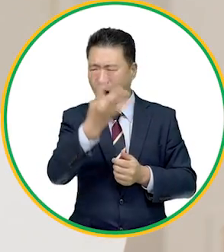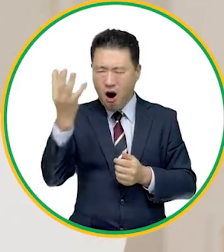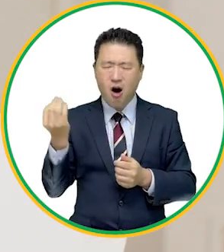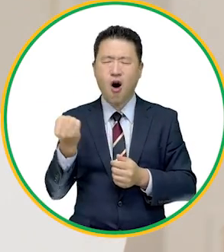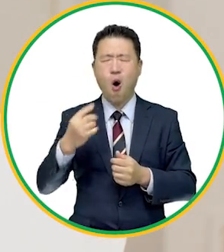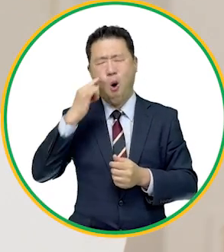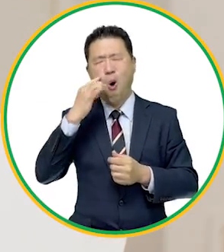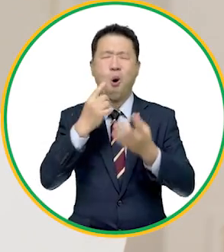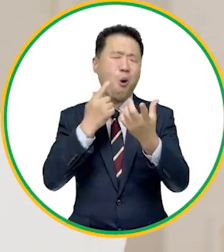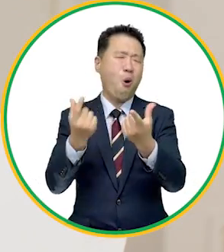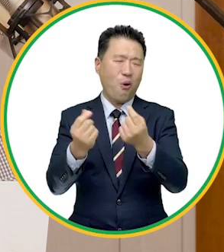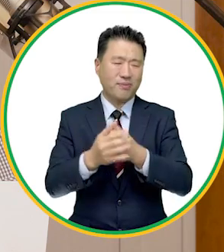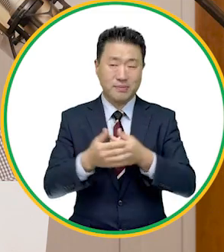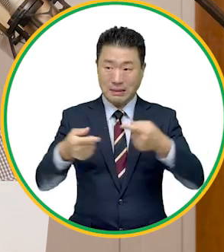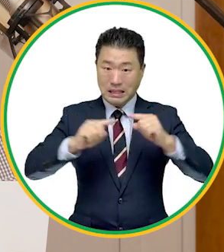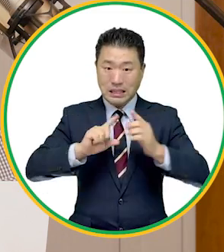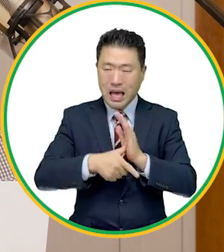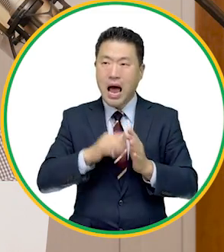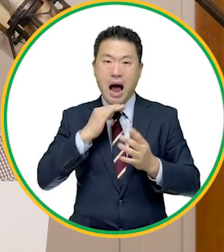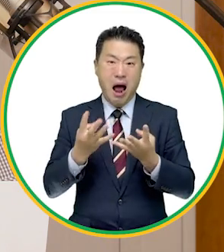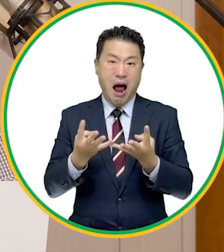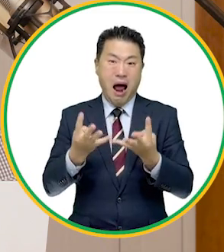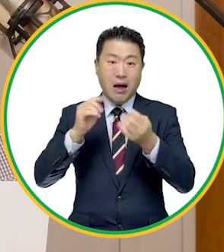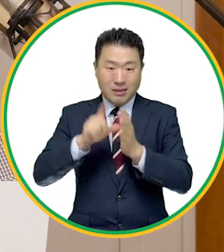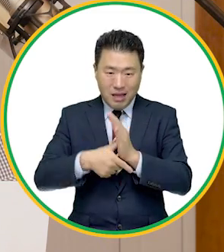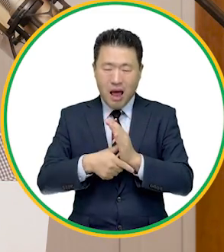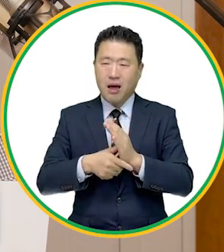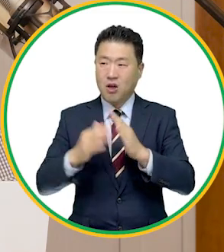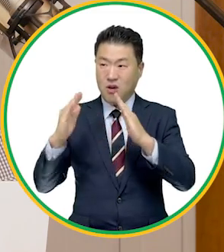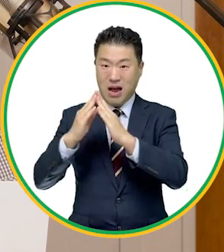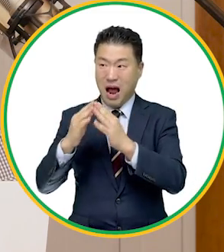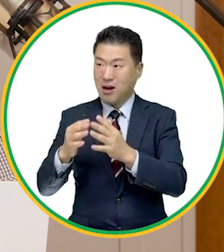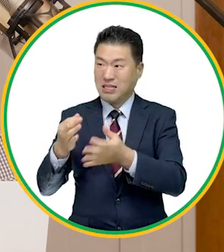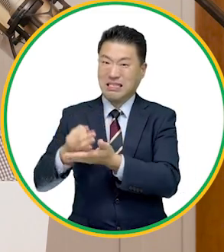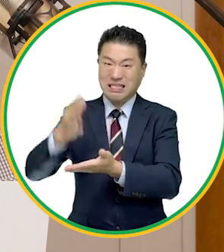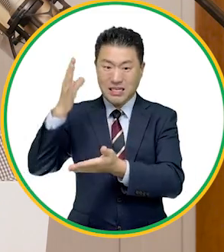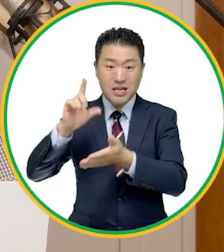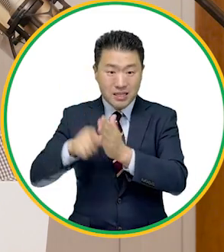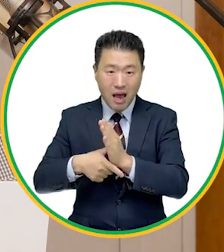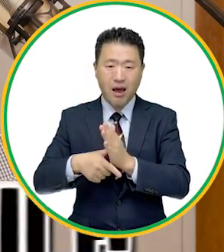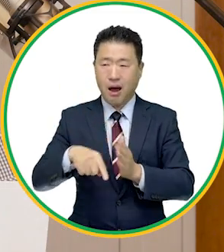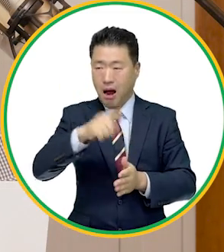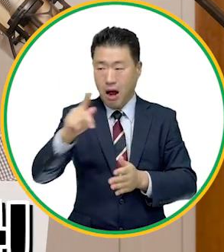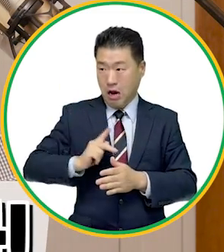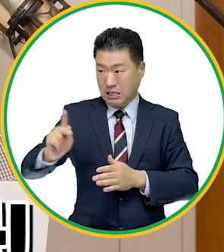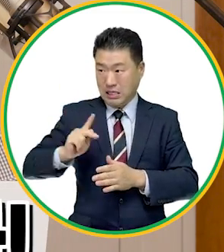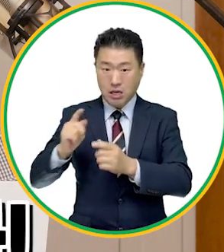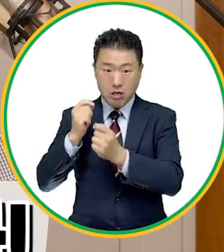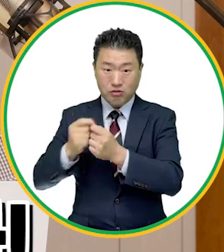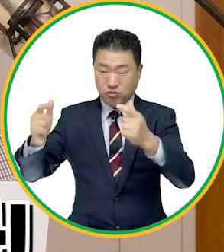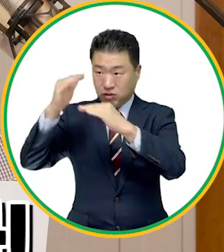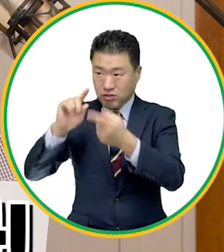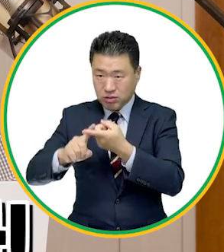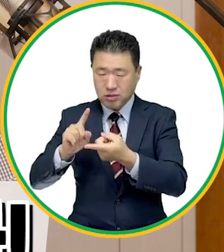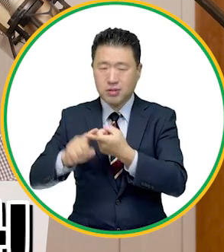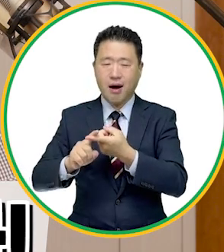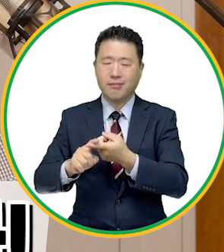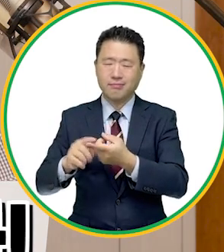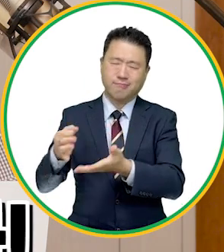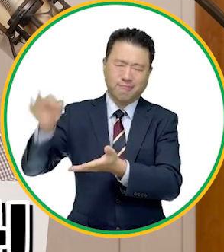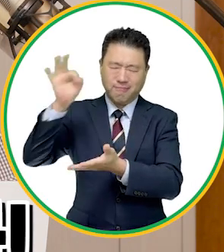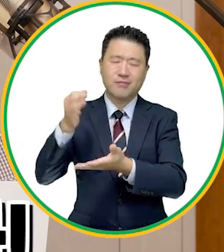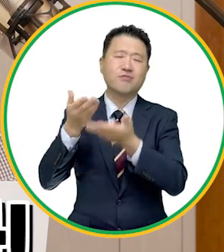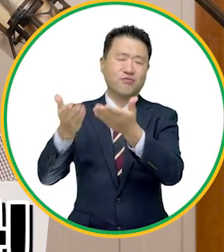많이 궁금해하실 부분입니다. 가입 시점에 나이가 많을수록 주택 가격이 높을수록 총 대출 한도가 높게